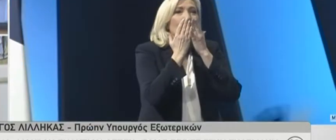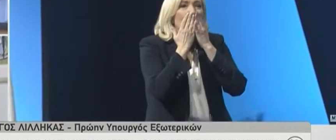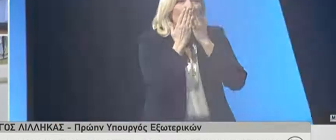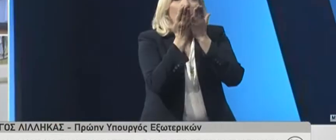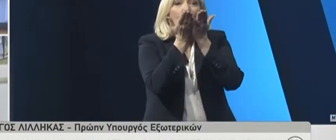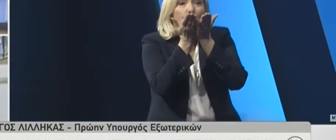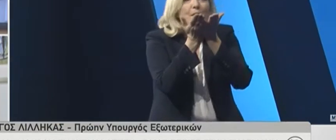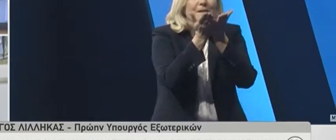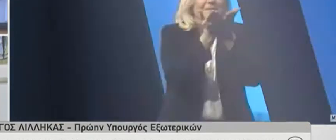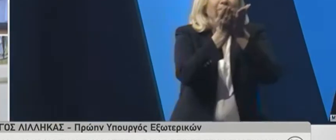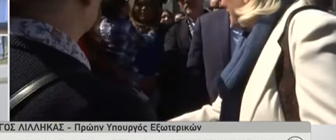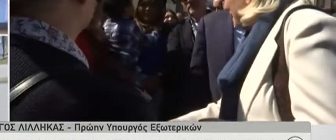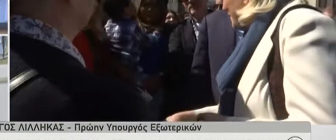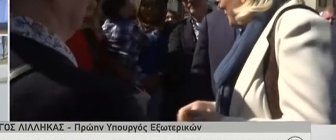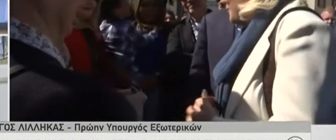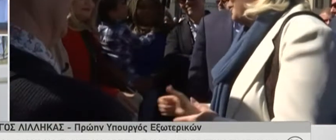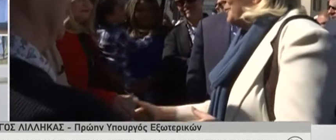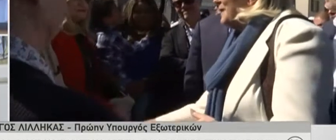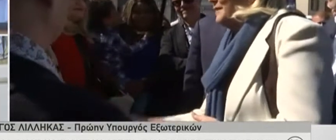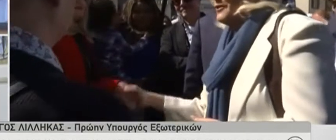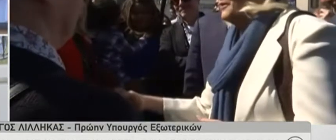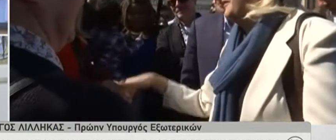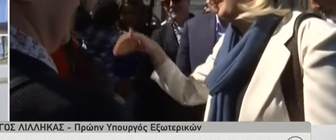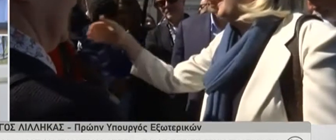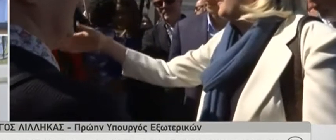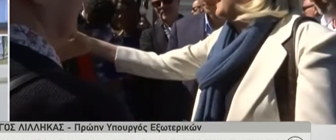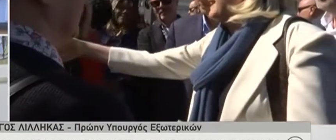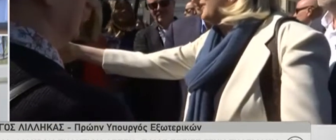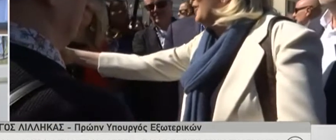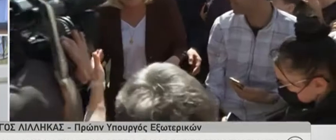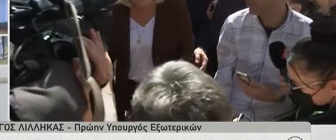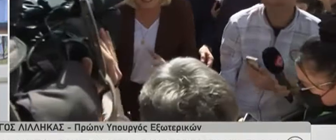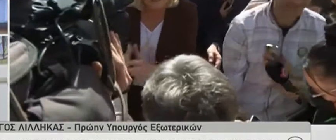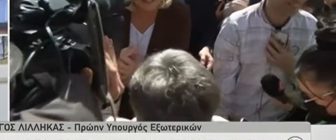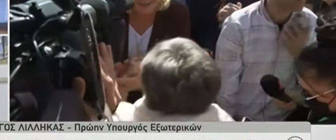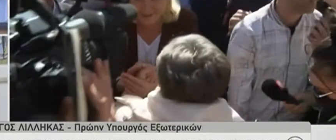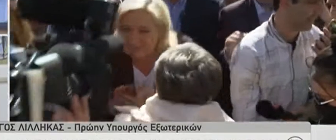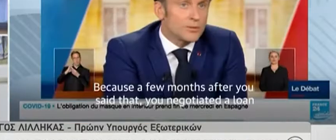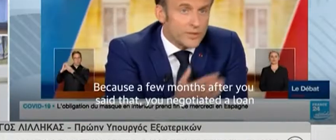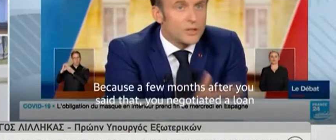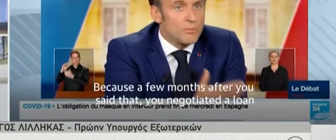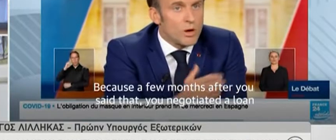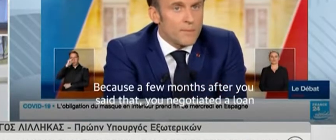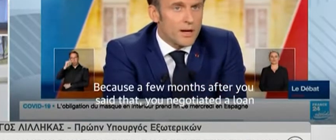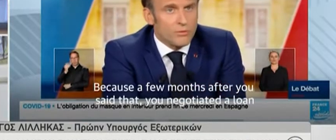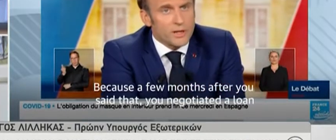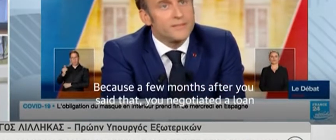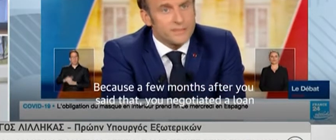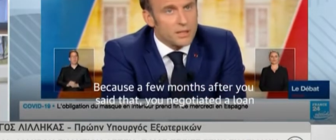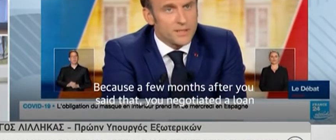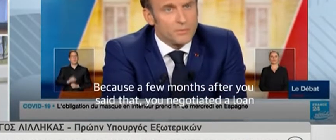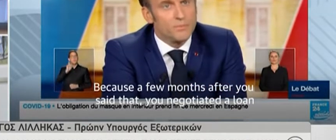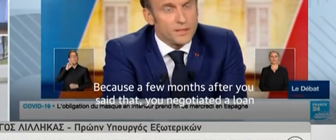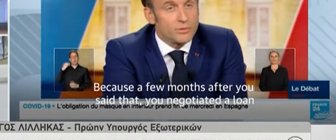στον πρώτο γύρο, είναι δεδομένο ότι και αυτό το 7% θα μεταφερθεί στη Σομόστη Λεπέν. Ενώ στην περίπτωση του